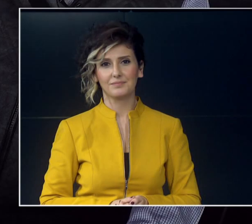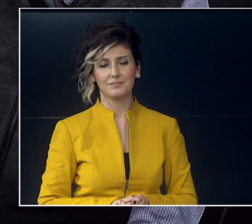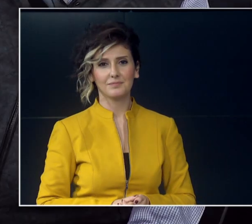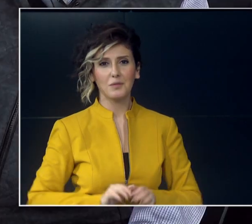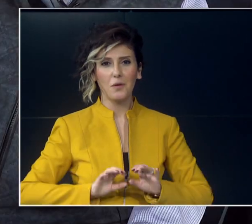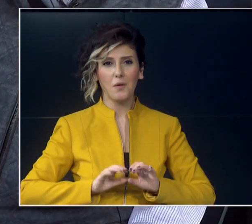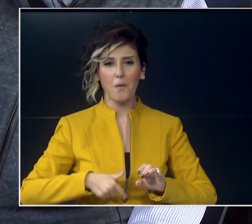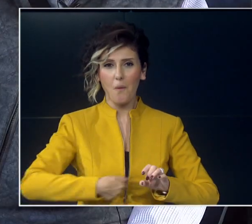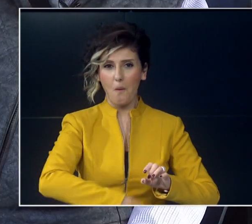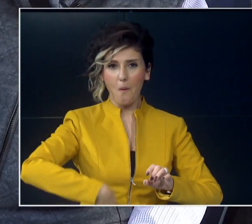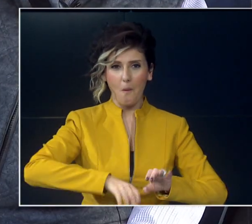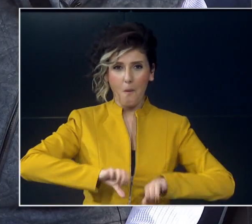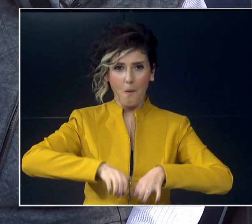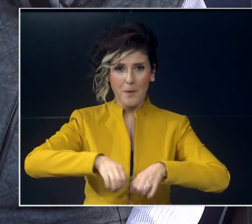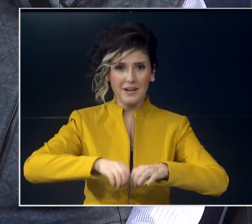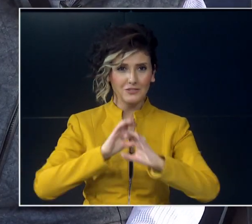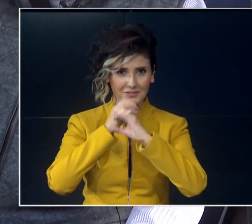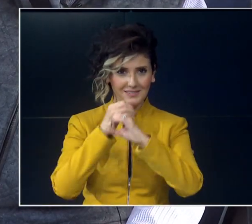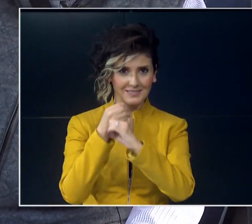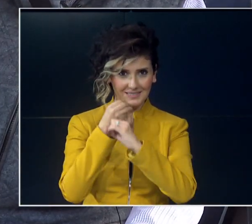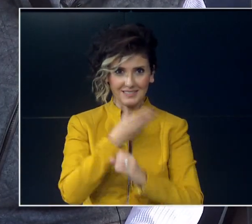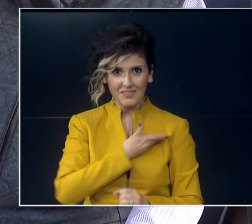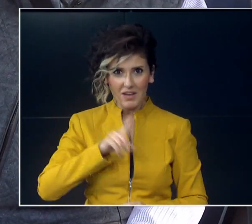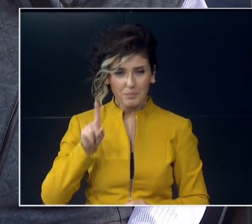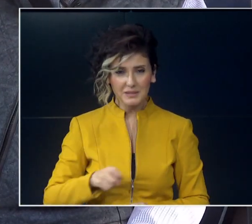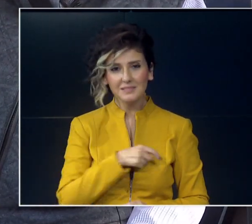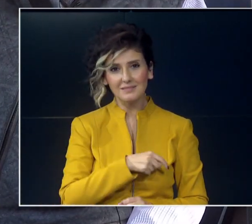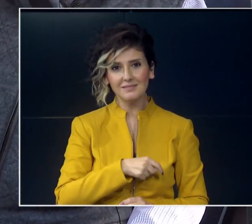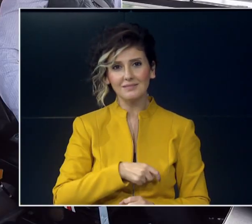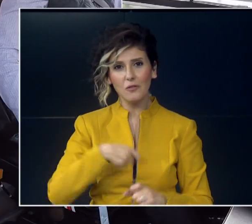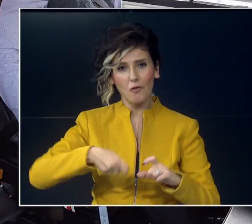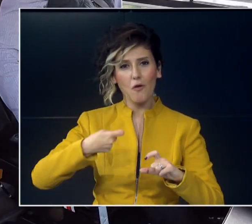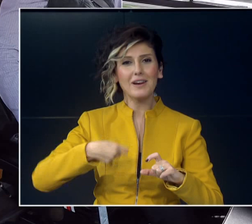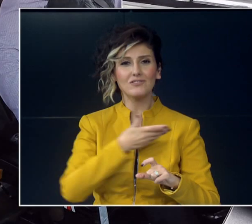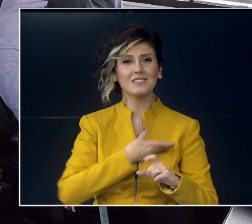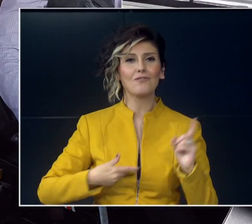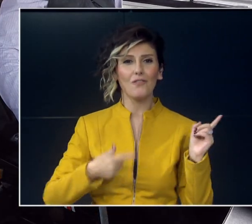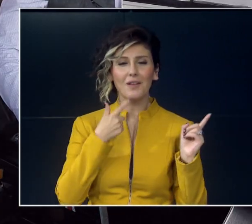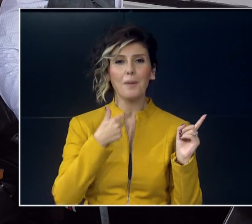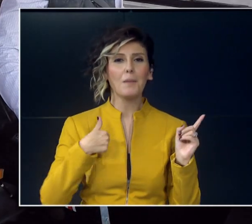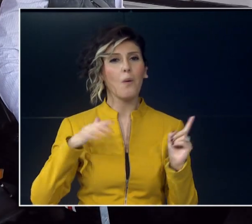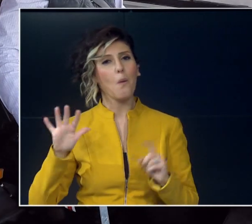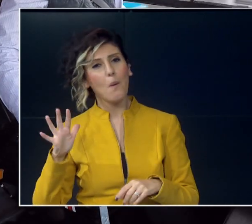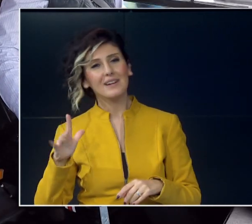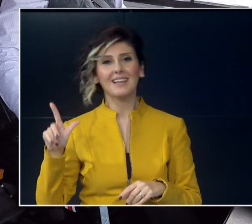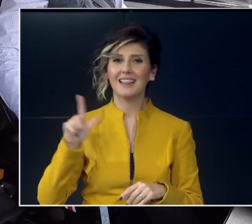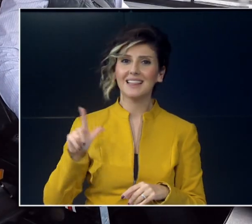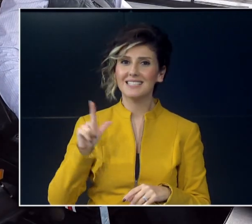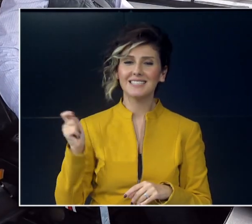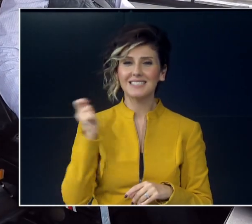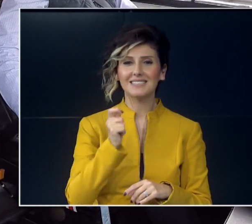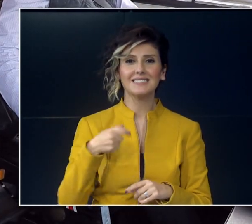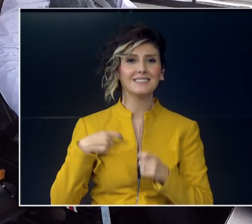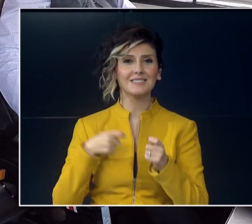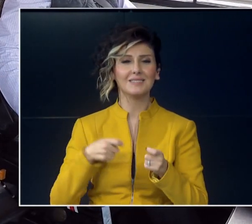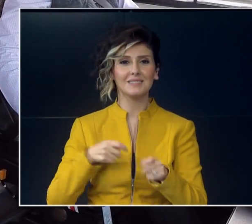Kokoreç sever misin? Kokoreç çok seviyorum. Müthiş bir şey. Of! Ben orta lise